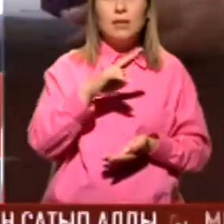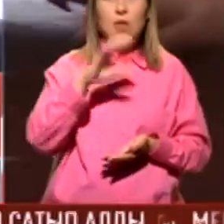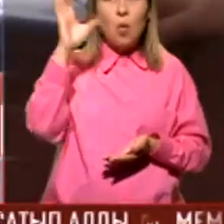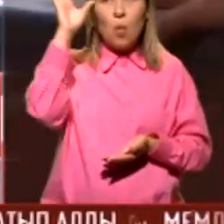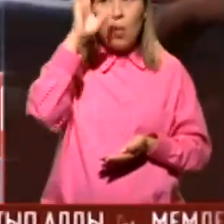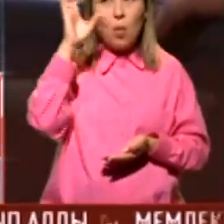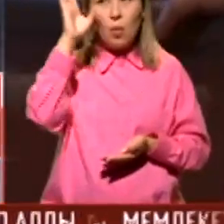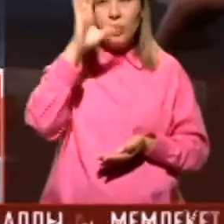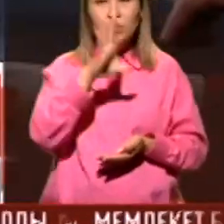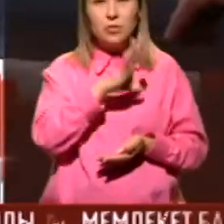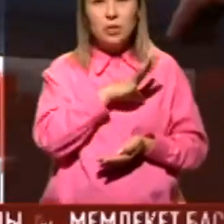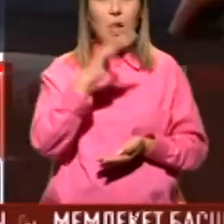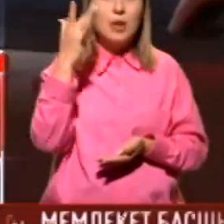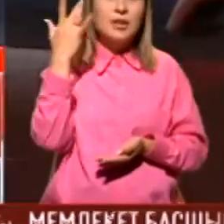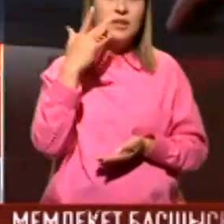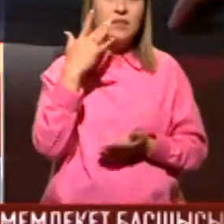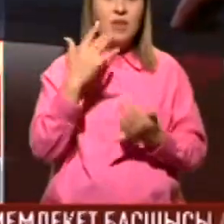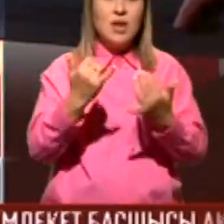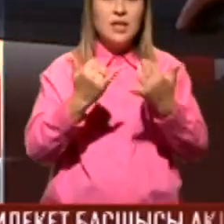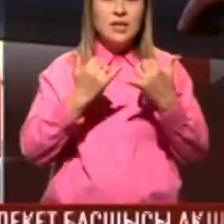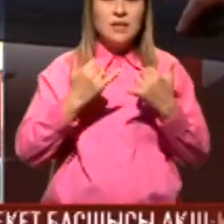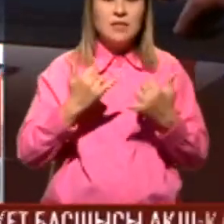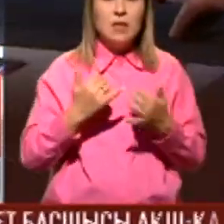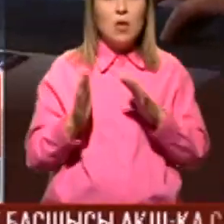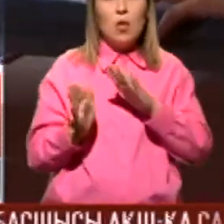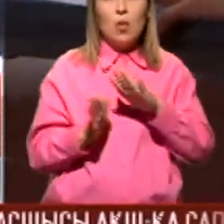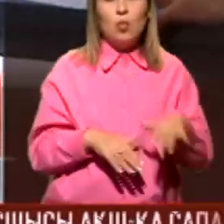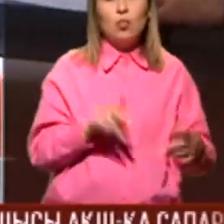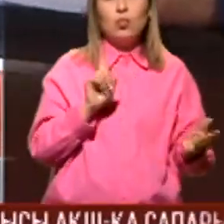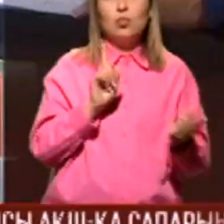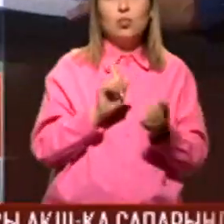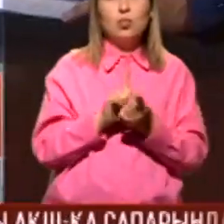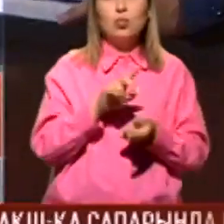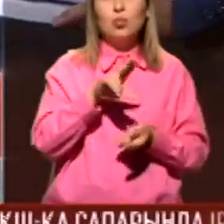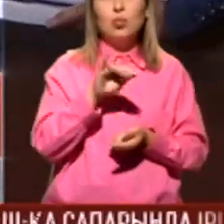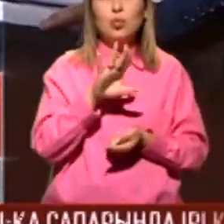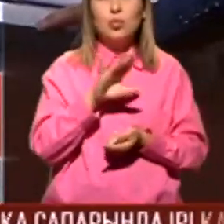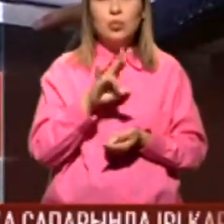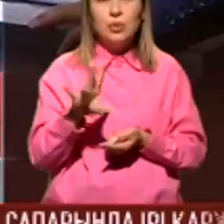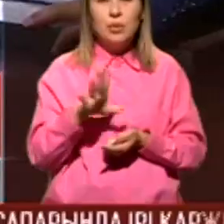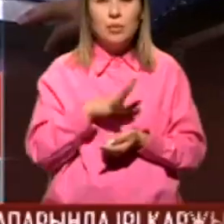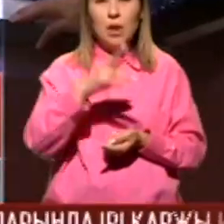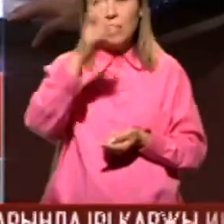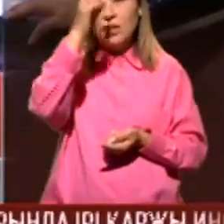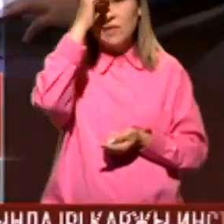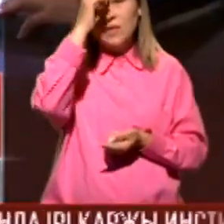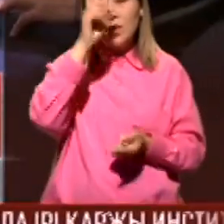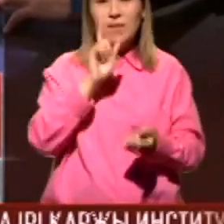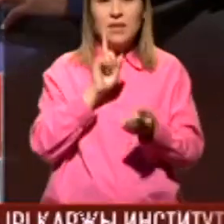18 кездесу. Бүгін Нью-Йорктың өзінде бүкіл ақш пен Путин мен де кездесіп жатыр, Ардаған мен де кеше арнайылап